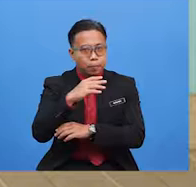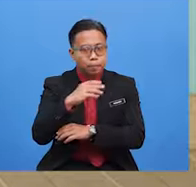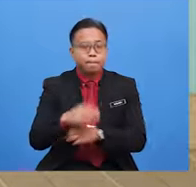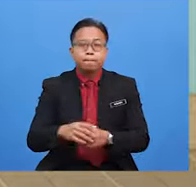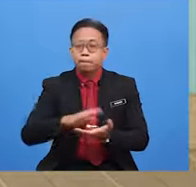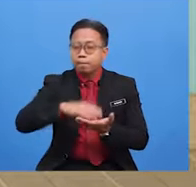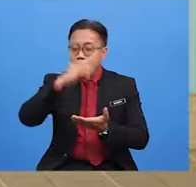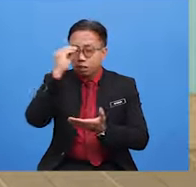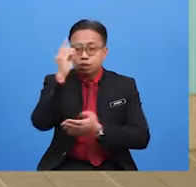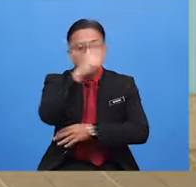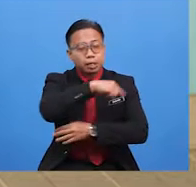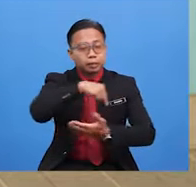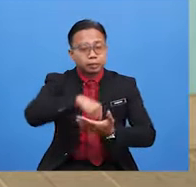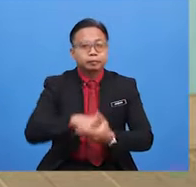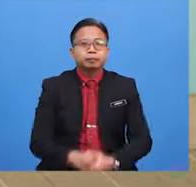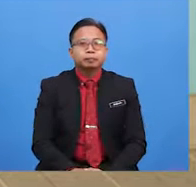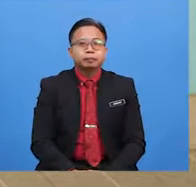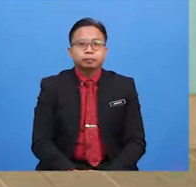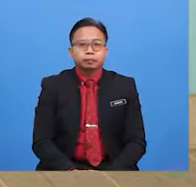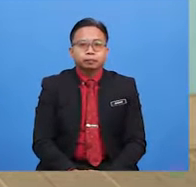teruskan pembelajaran kita hari ini.